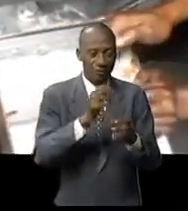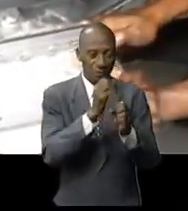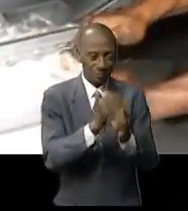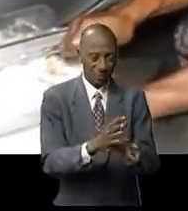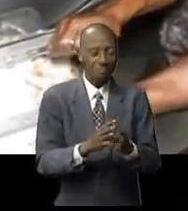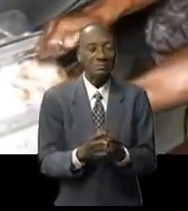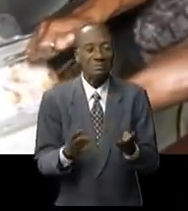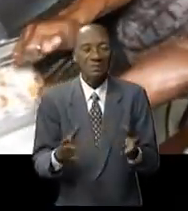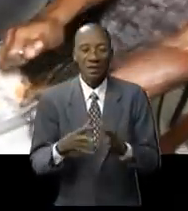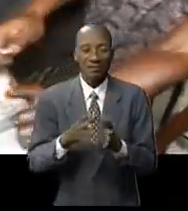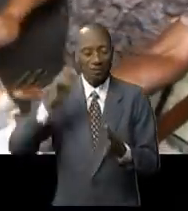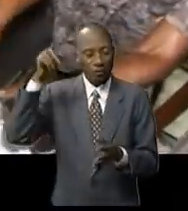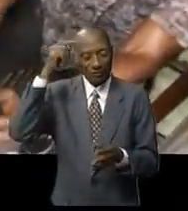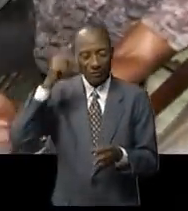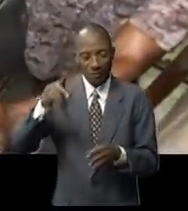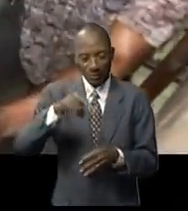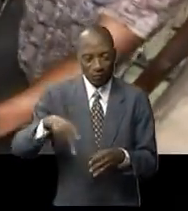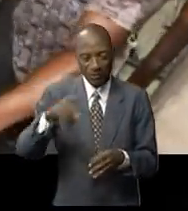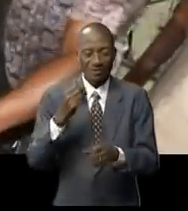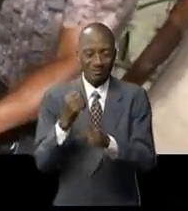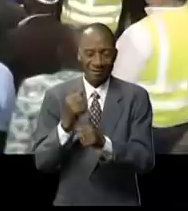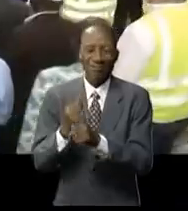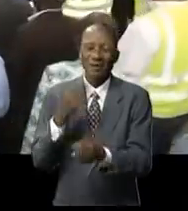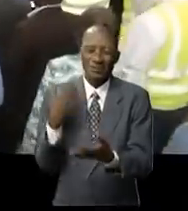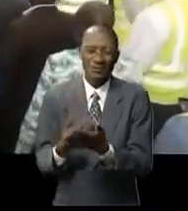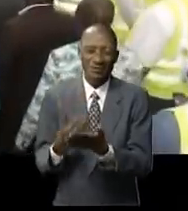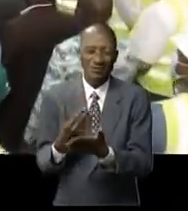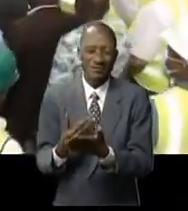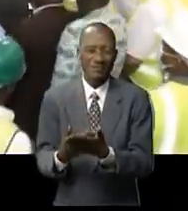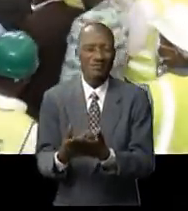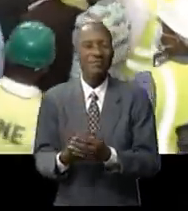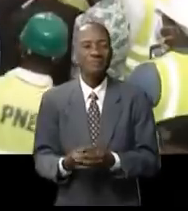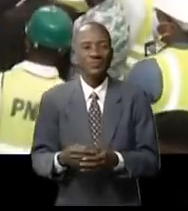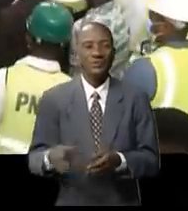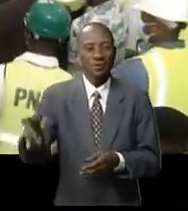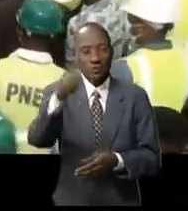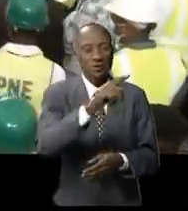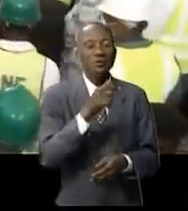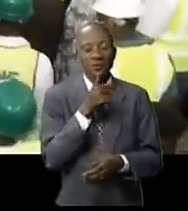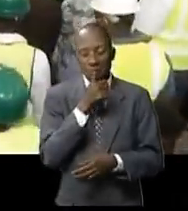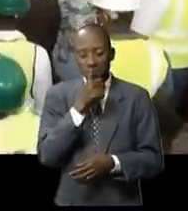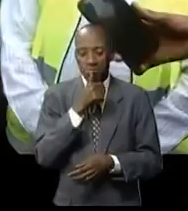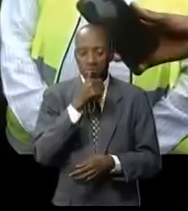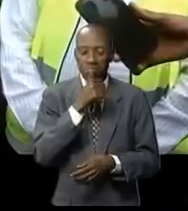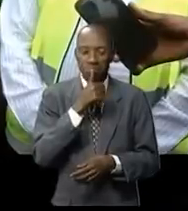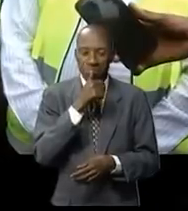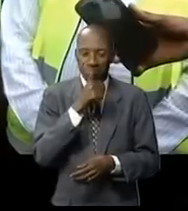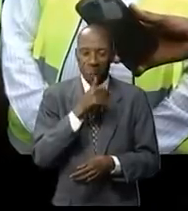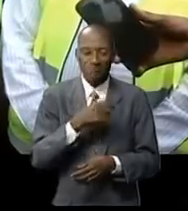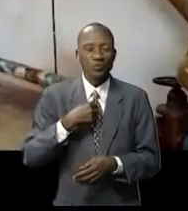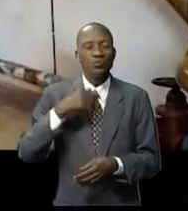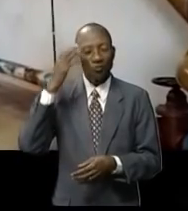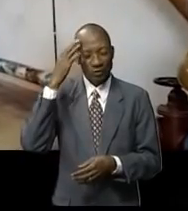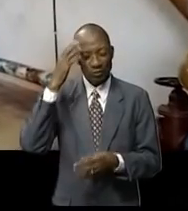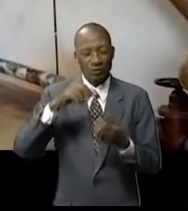gouvernement provincial pour travailler d'arrache-pied. Soyez patients, nous sommes tout à fait conscients de ce cadre de